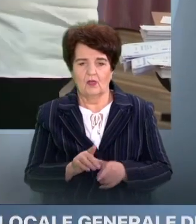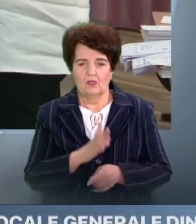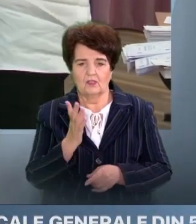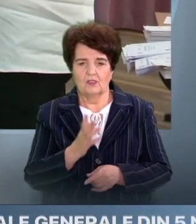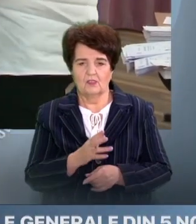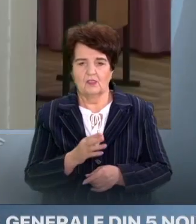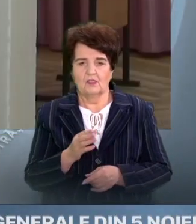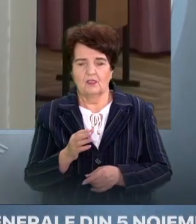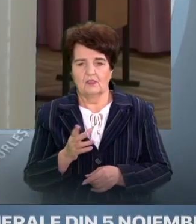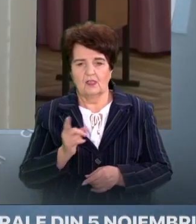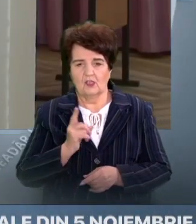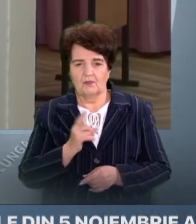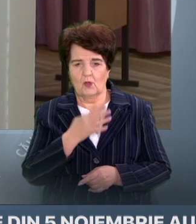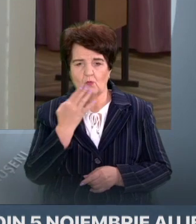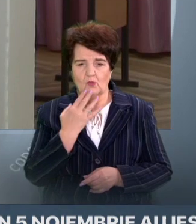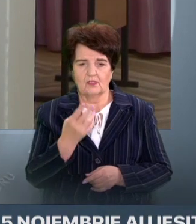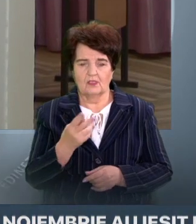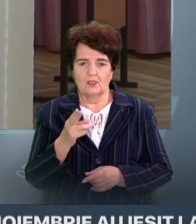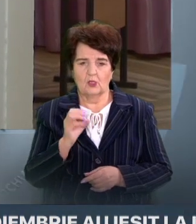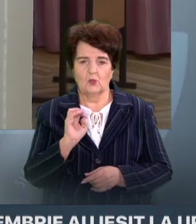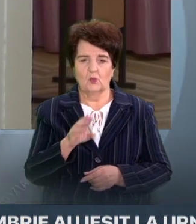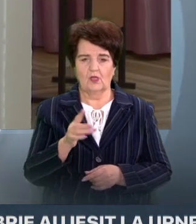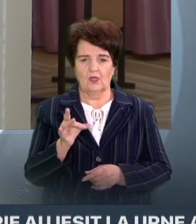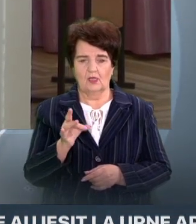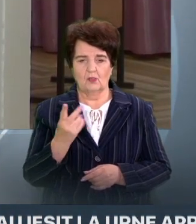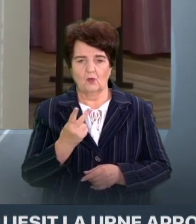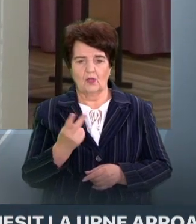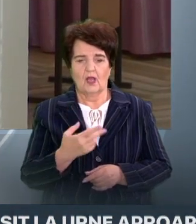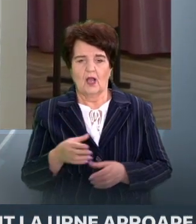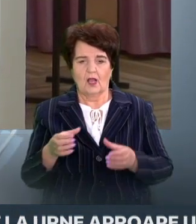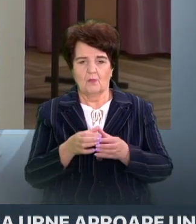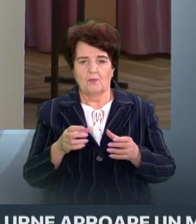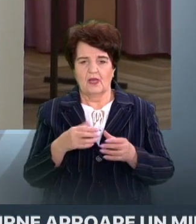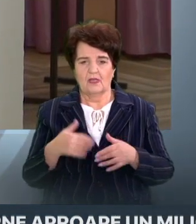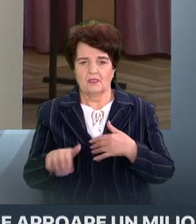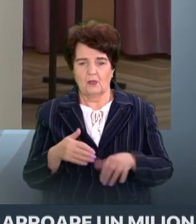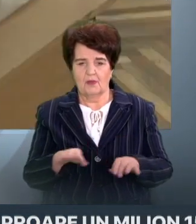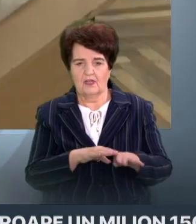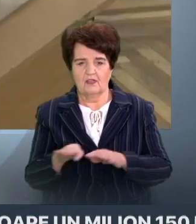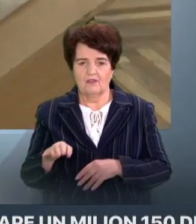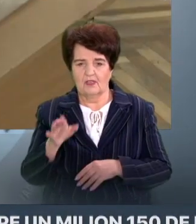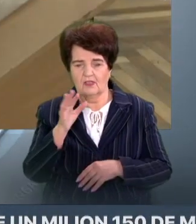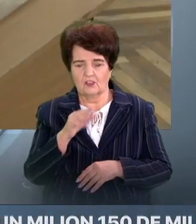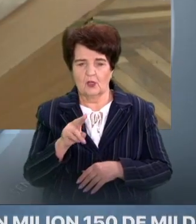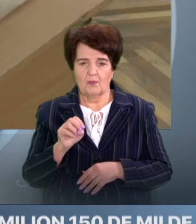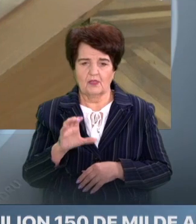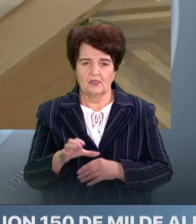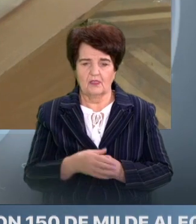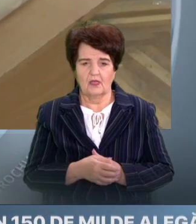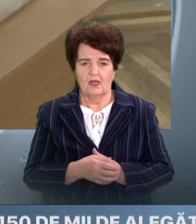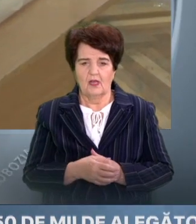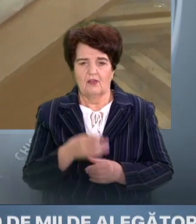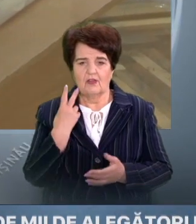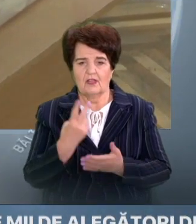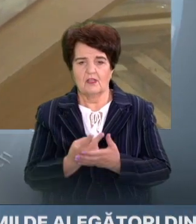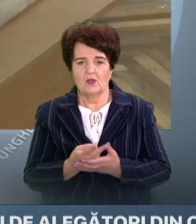2, și pe fondul unei campanii slabe la nivelul Chișinăului a Partidului Acțiune și Solidaritate, vedem